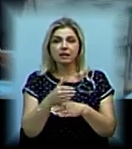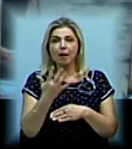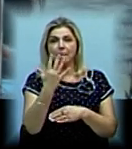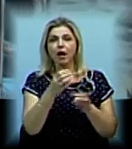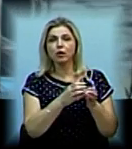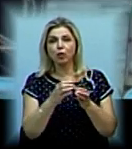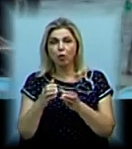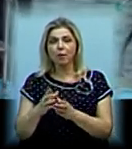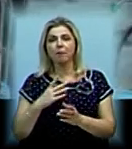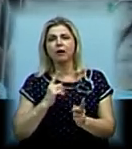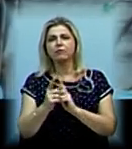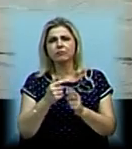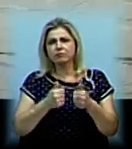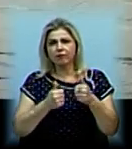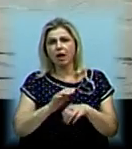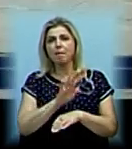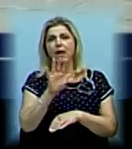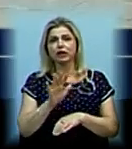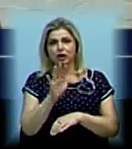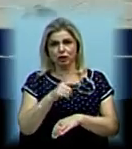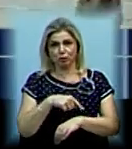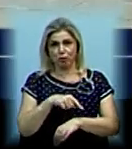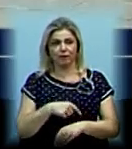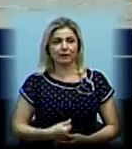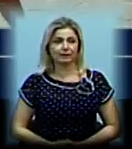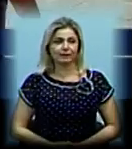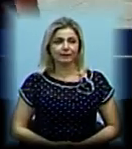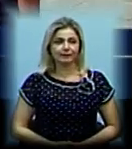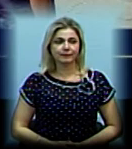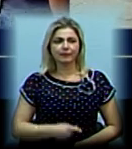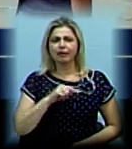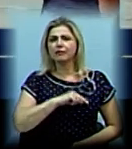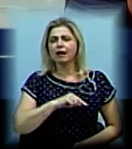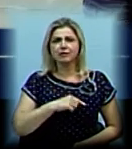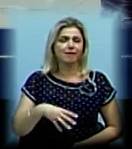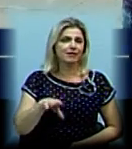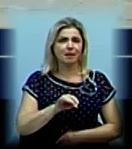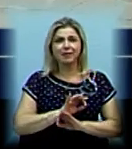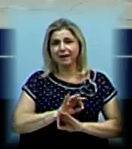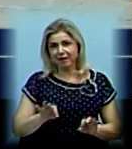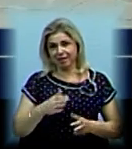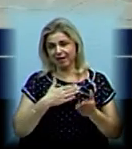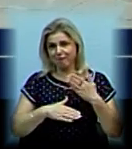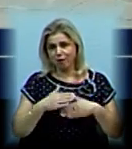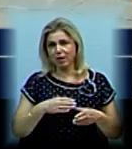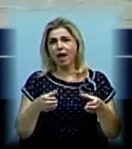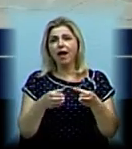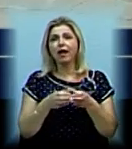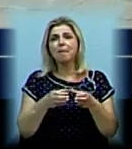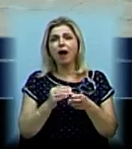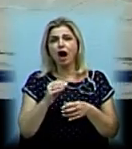Перегони тривали 5 годин. Пройшло все прекрасно, вони довольні, екіпажі всі